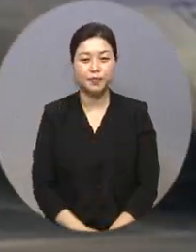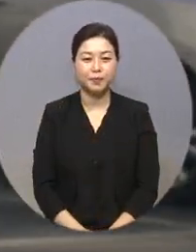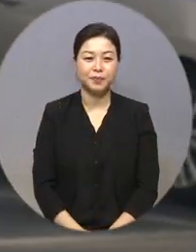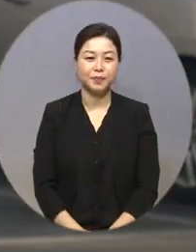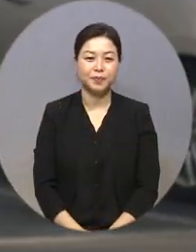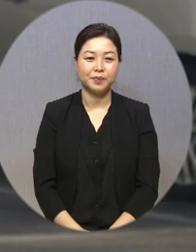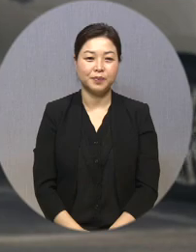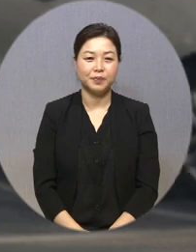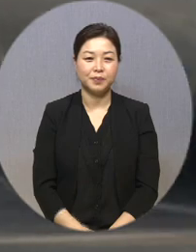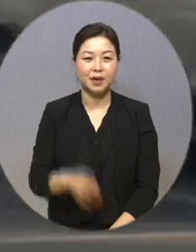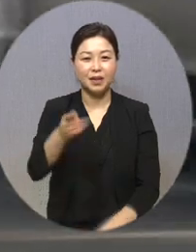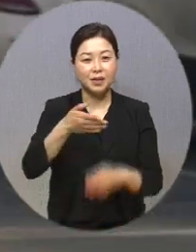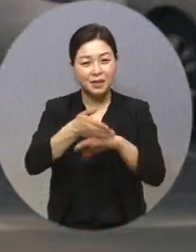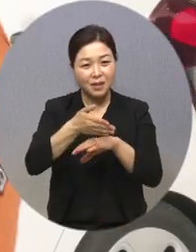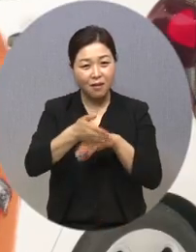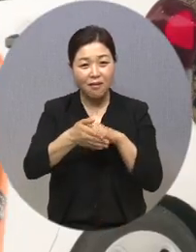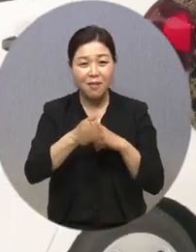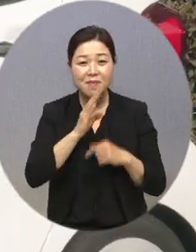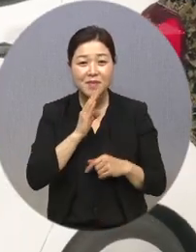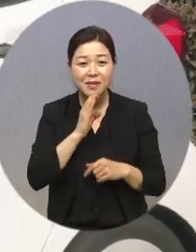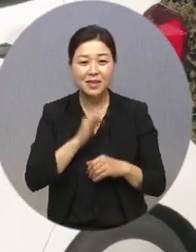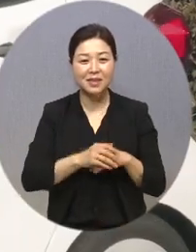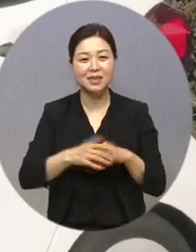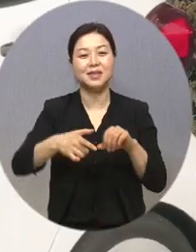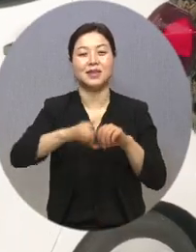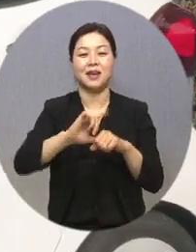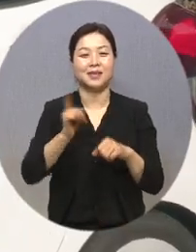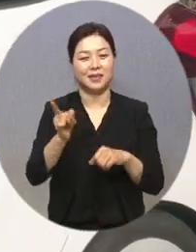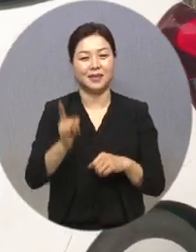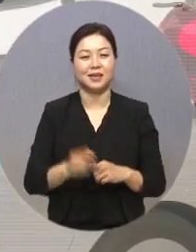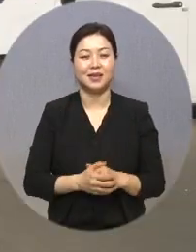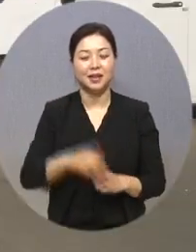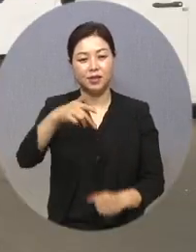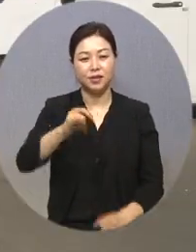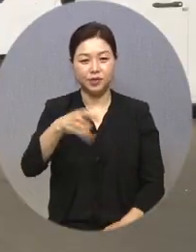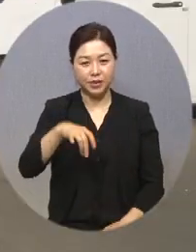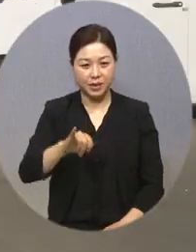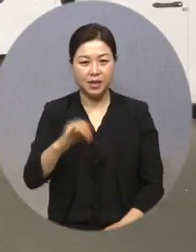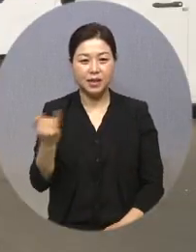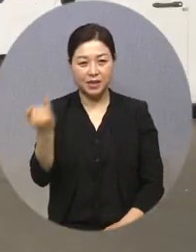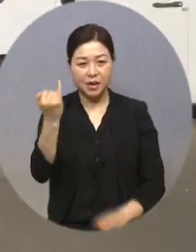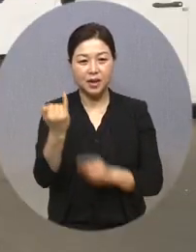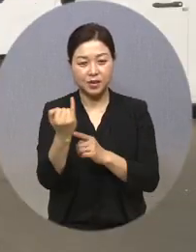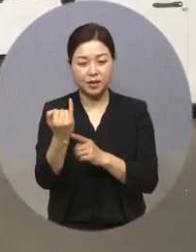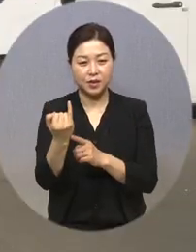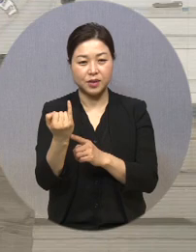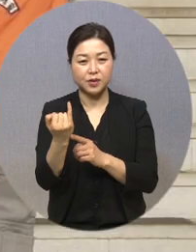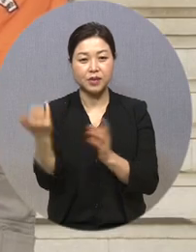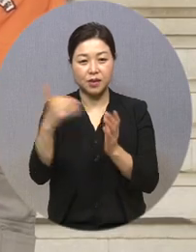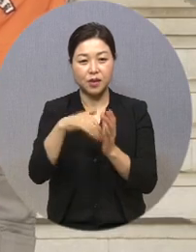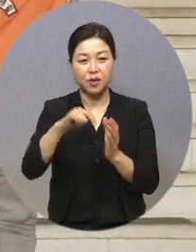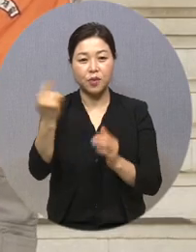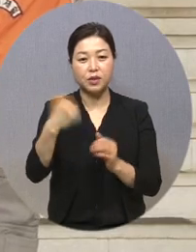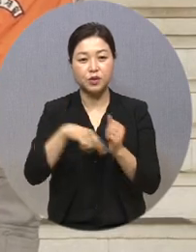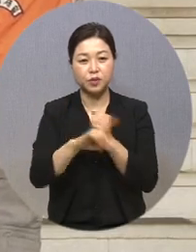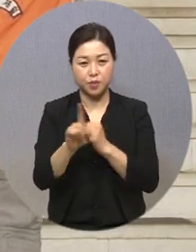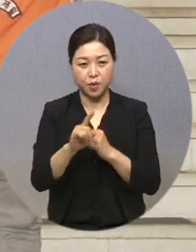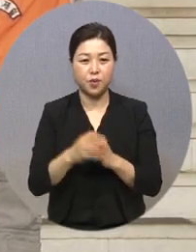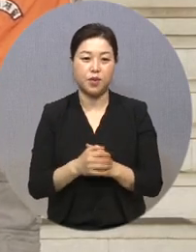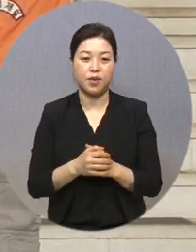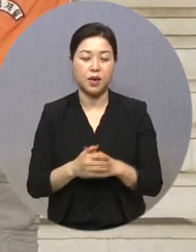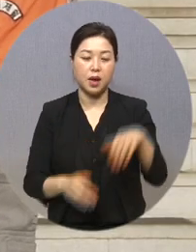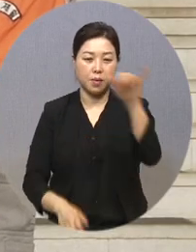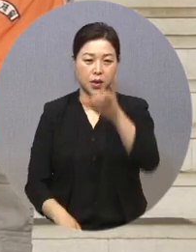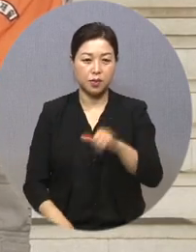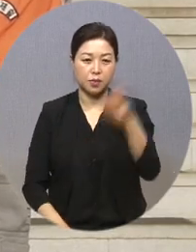너무 늦으신 거 아니에요? 지각적이 아니에요 지금? 자, 여기 수진아까지 도착을 했으니까 한번 여쭤볼까? 저희가 여기 왜 왔죠? 저희 오늘 팔도